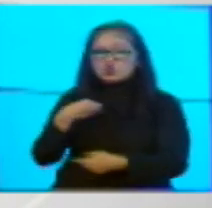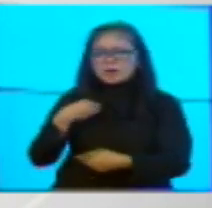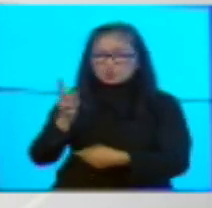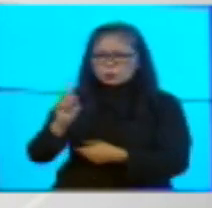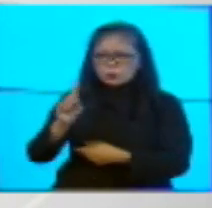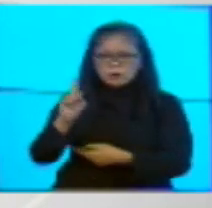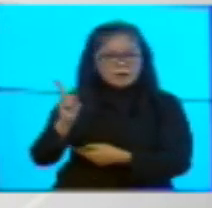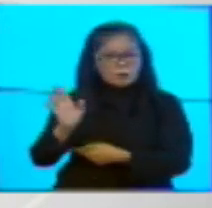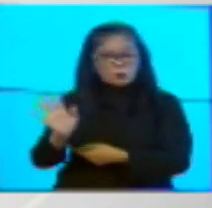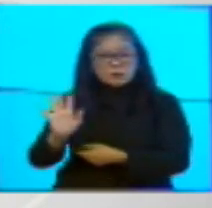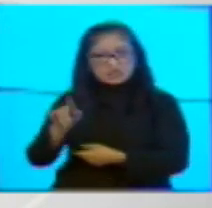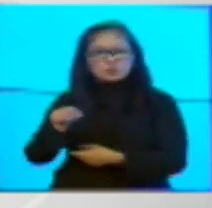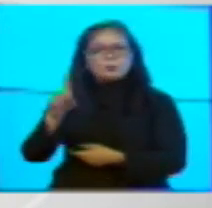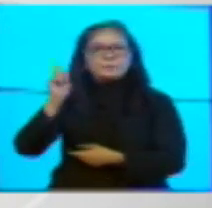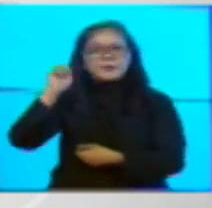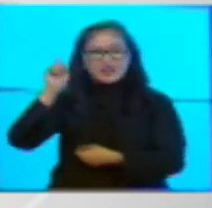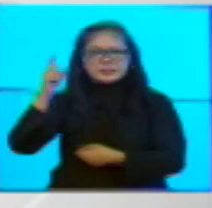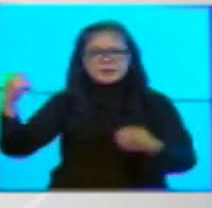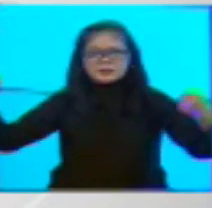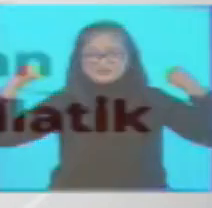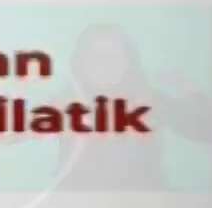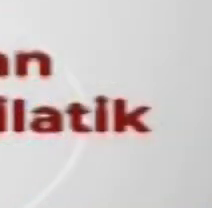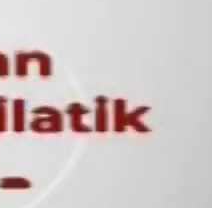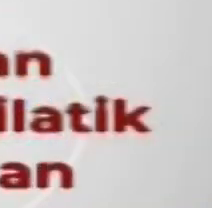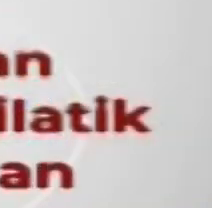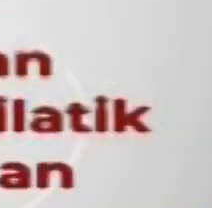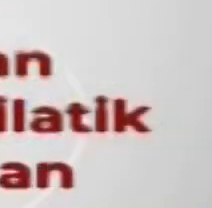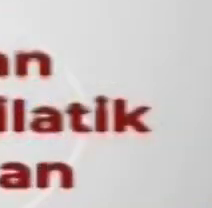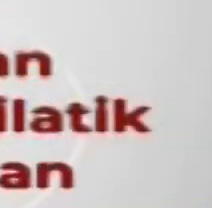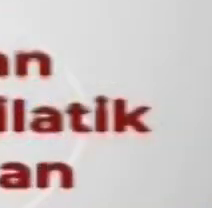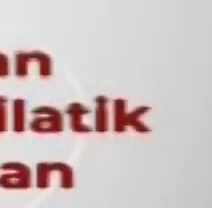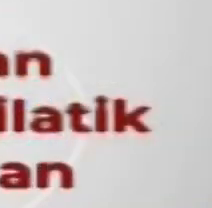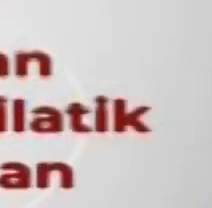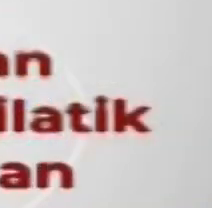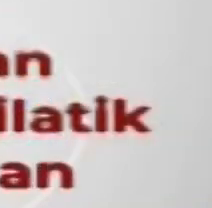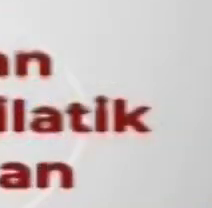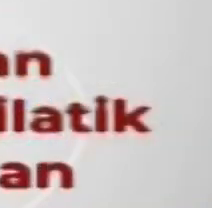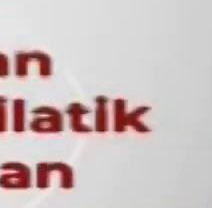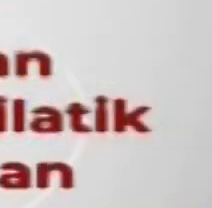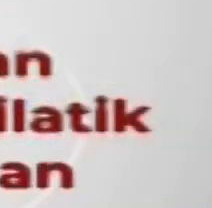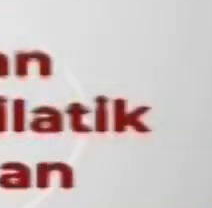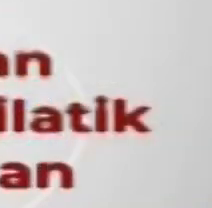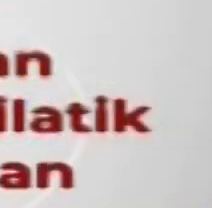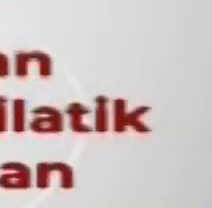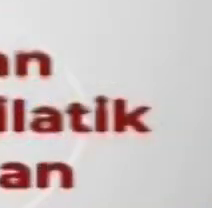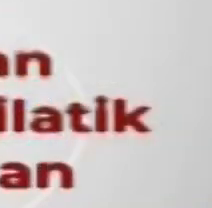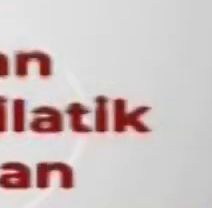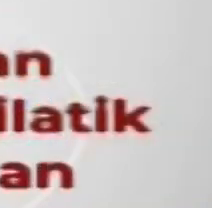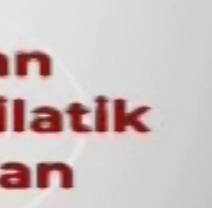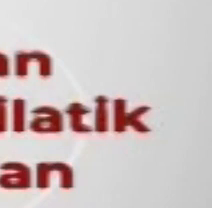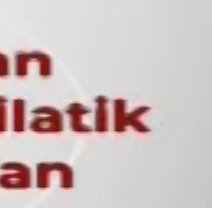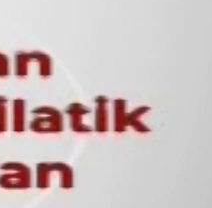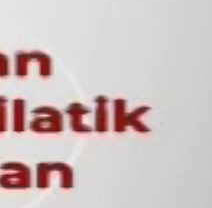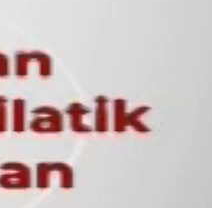antaranya menimbulkan resistensi virus dan bakteri, moon face atau pembengkakan pada wajah, kerusakan ginjal dan hati,